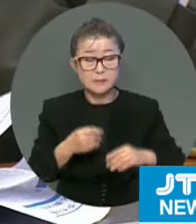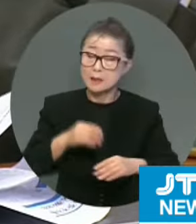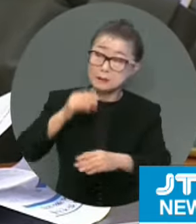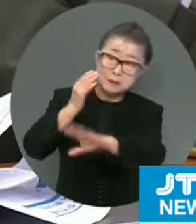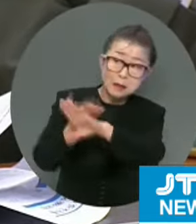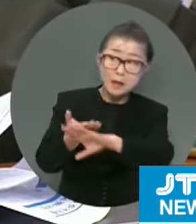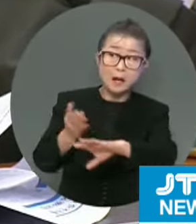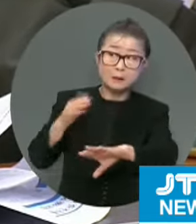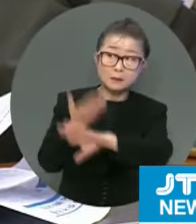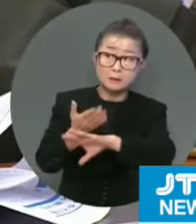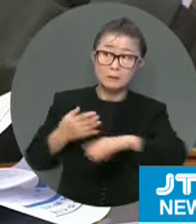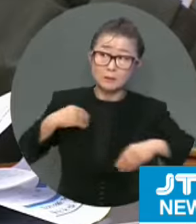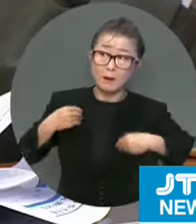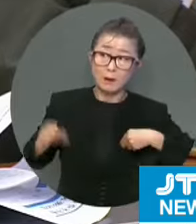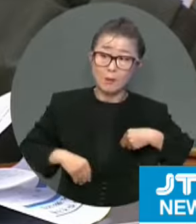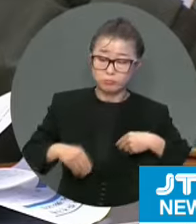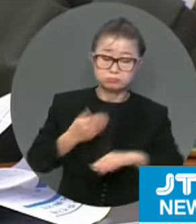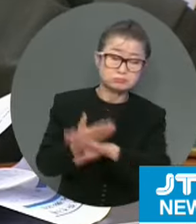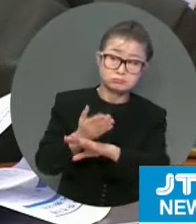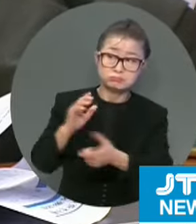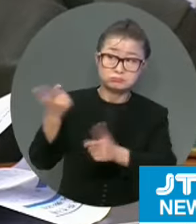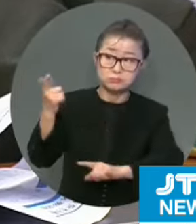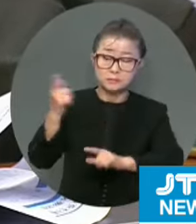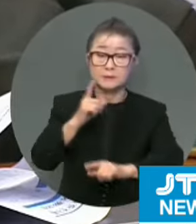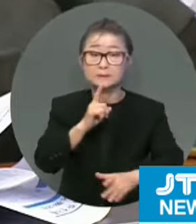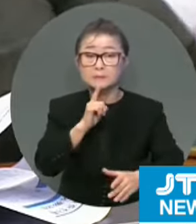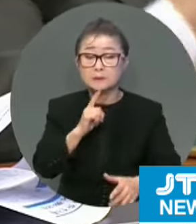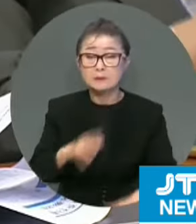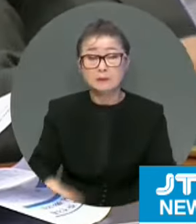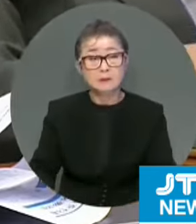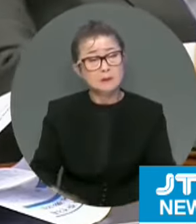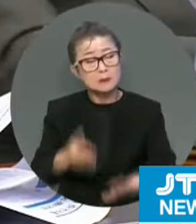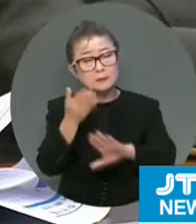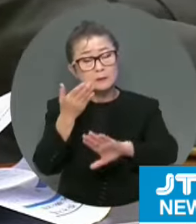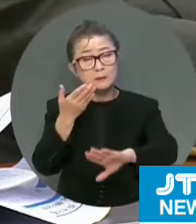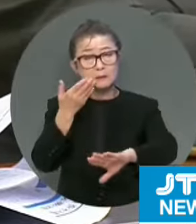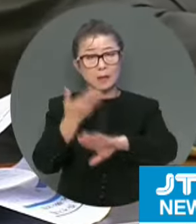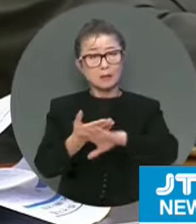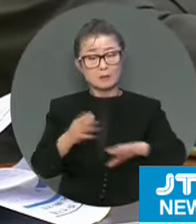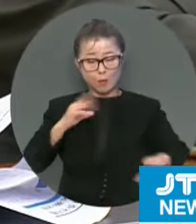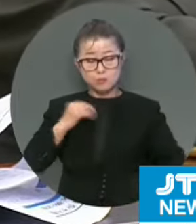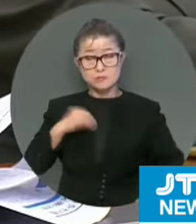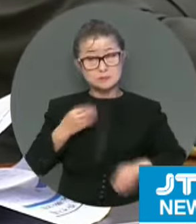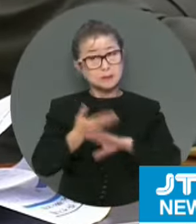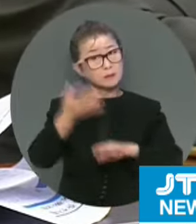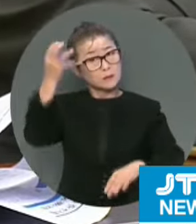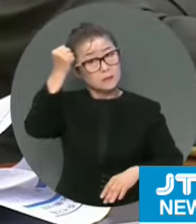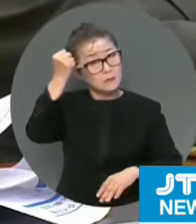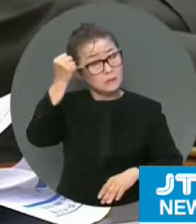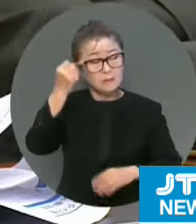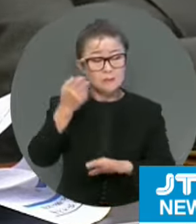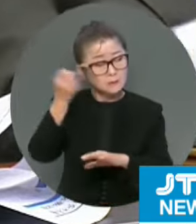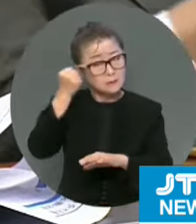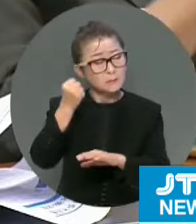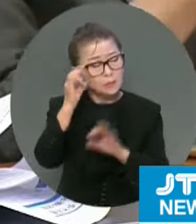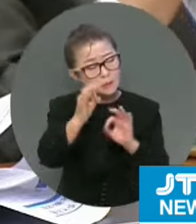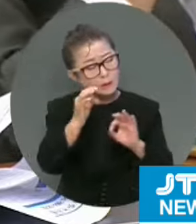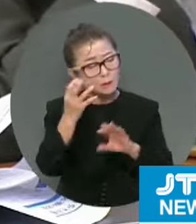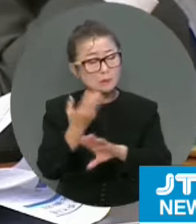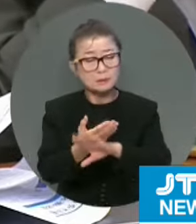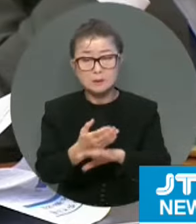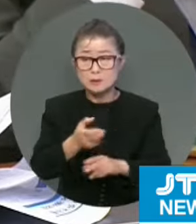이야기했습니다. 그날 있었던 사람들에게 얘기를 들으니 달리 기억한다라고 이야기를 합니다. 술자리도 있었고 술파티도